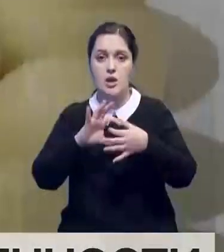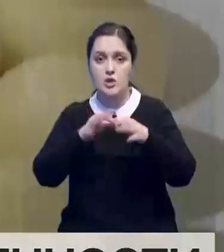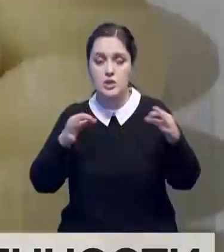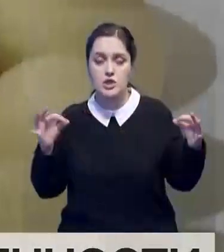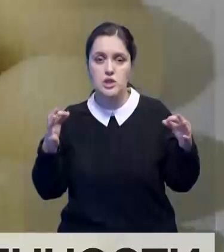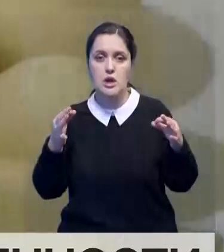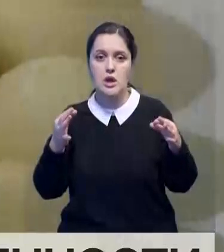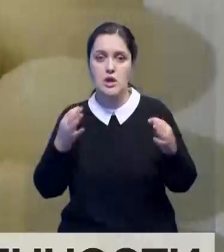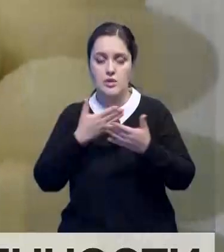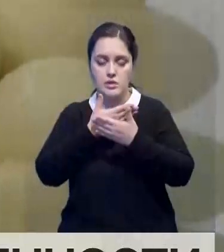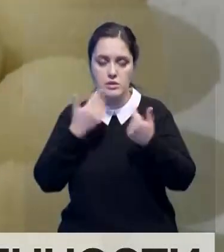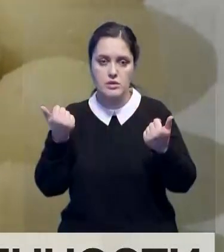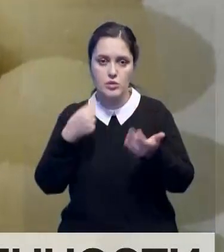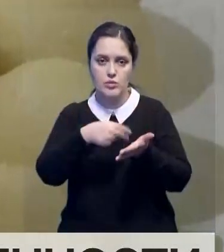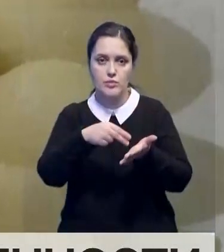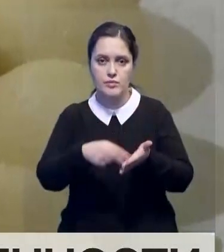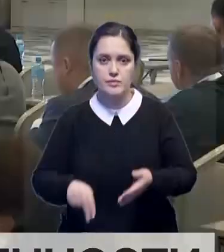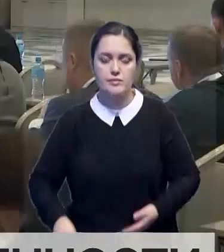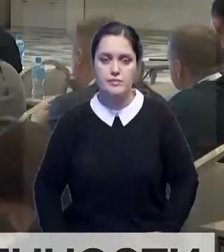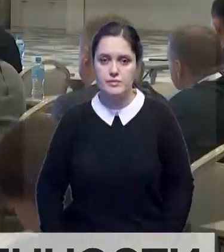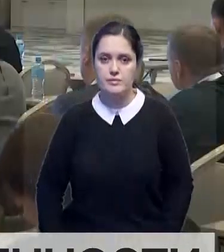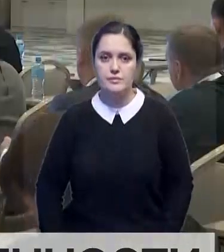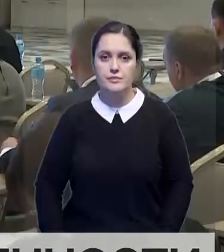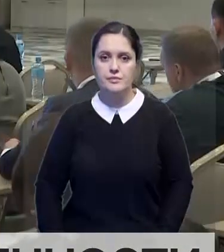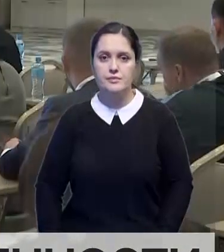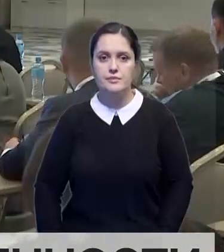выстроена логистическая цепочка.